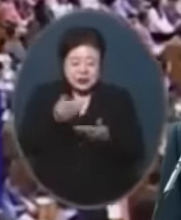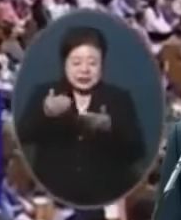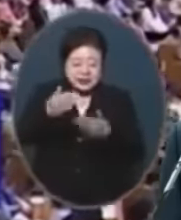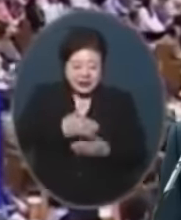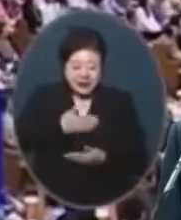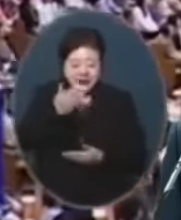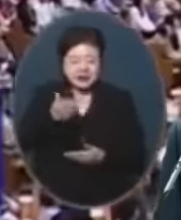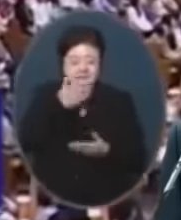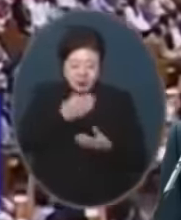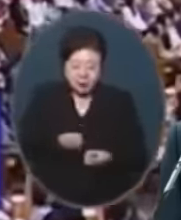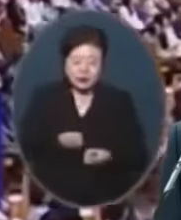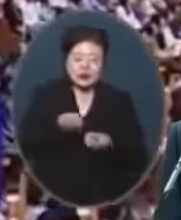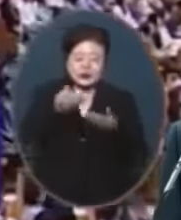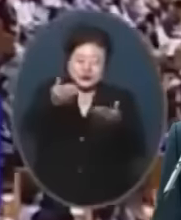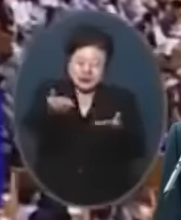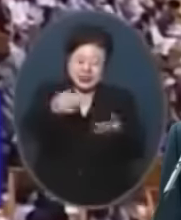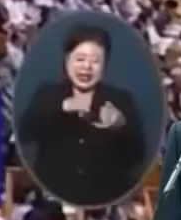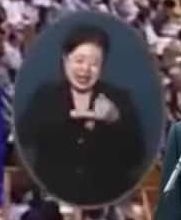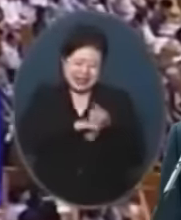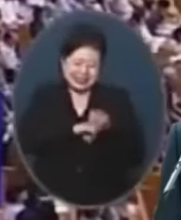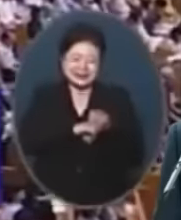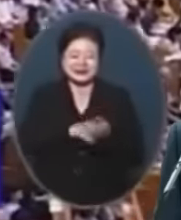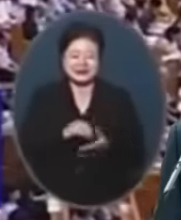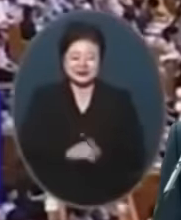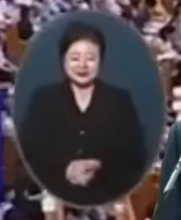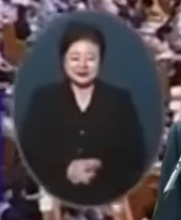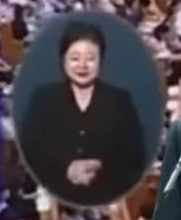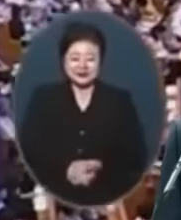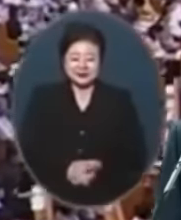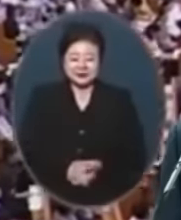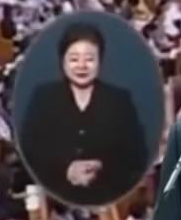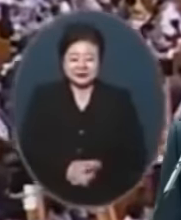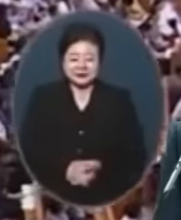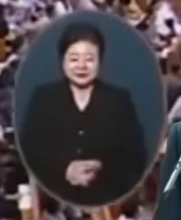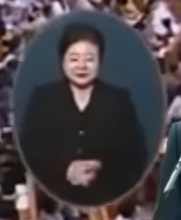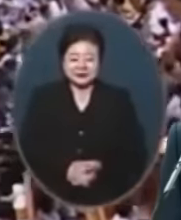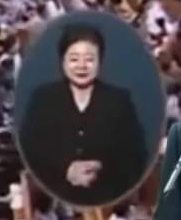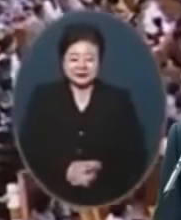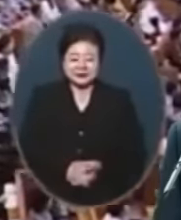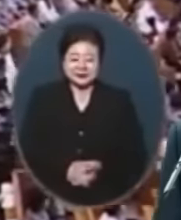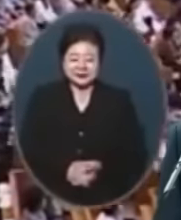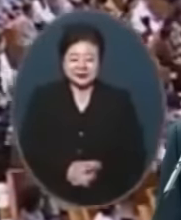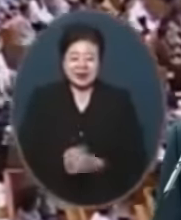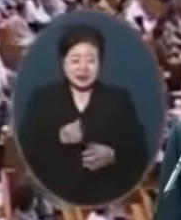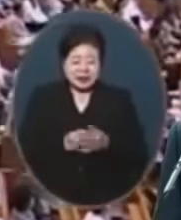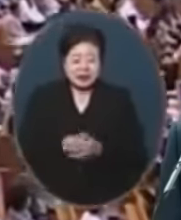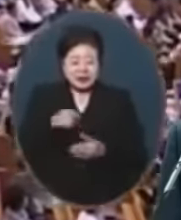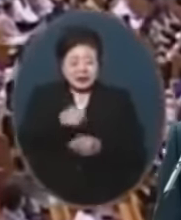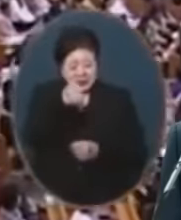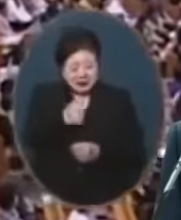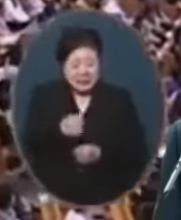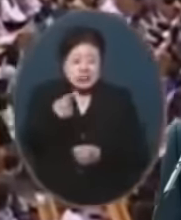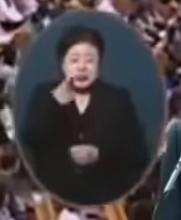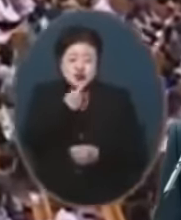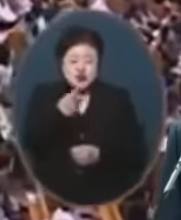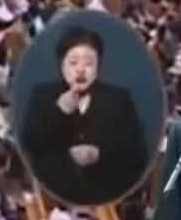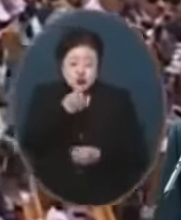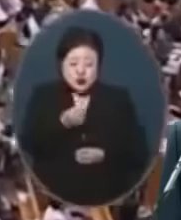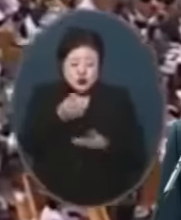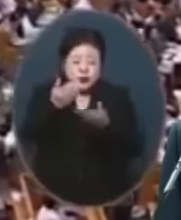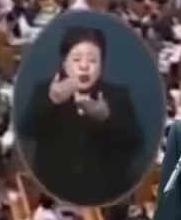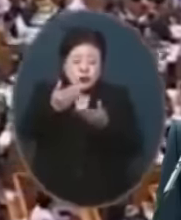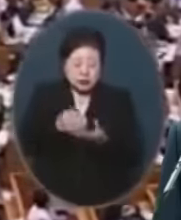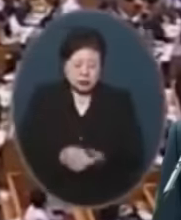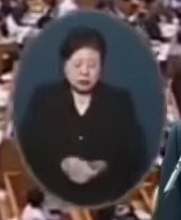축복할지니 내가 그들에게 복을 주리라고 말씀하신 것입니다. 그러므로 제사장이 입술로 축복하는